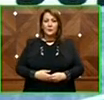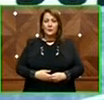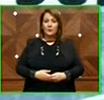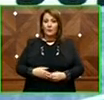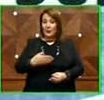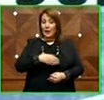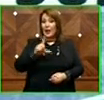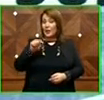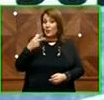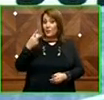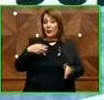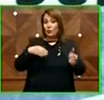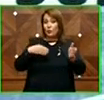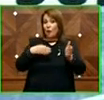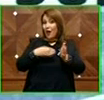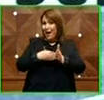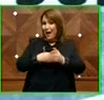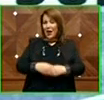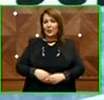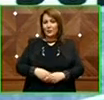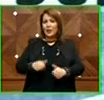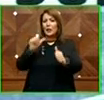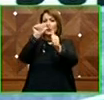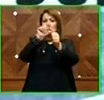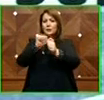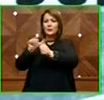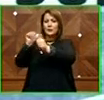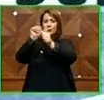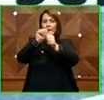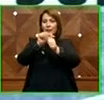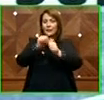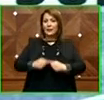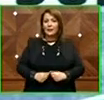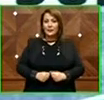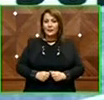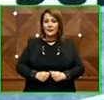هذه 22550 تتوزع بين